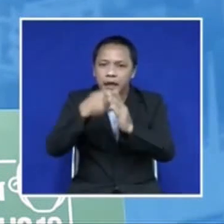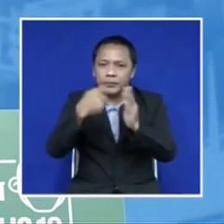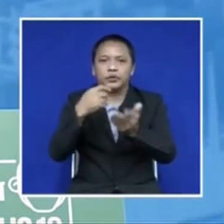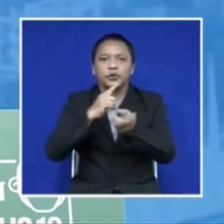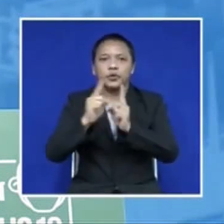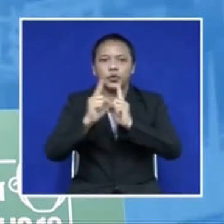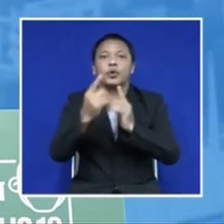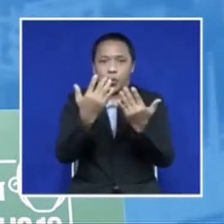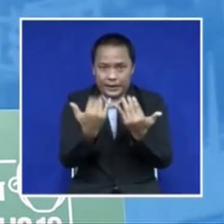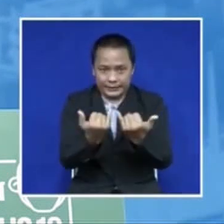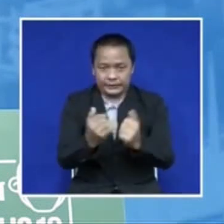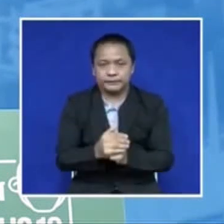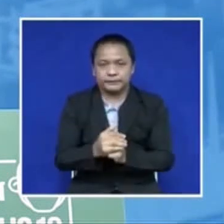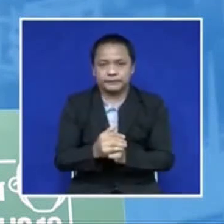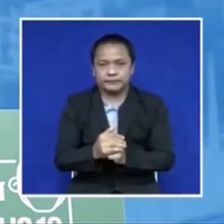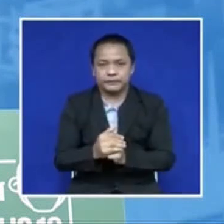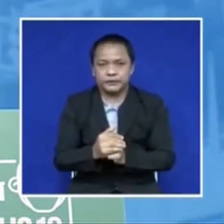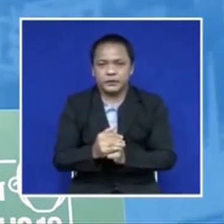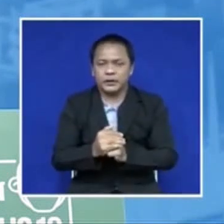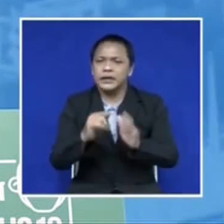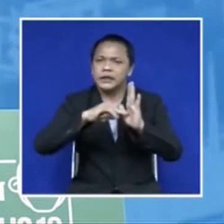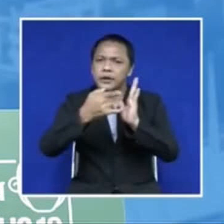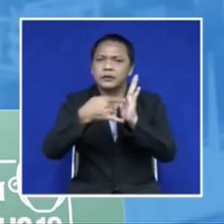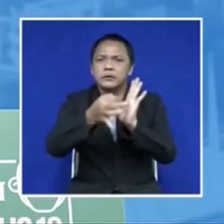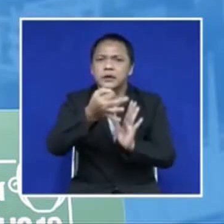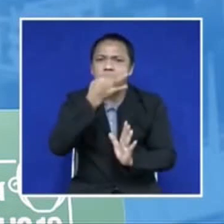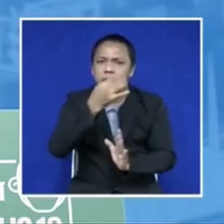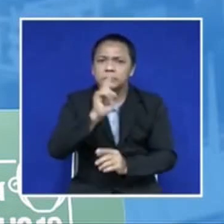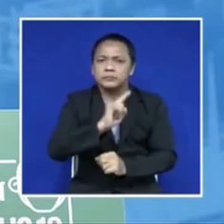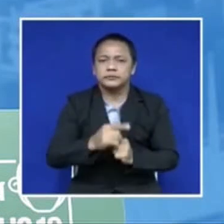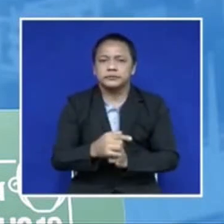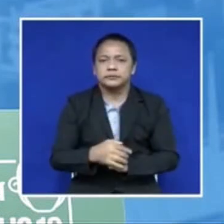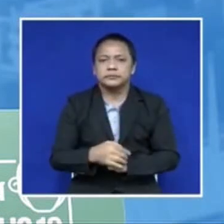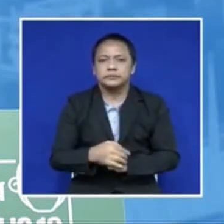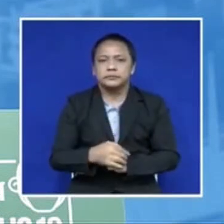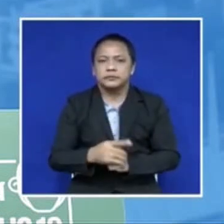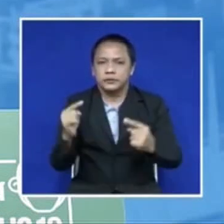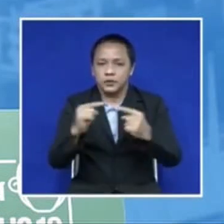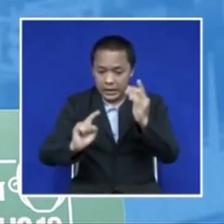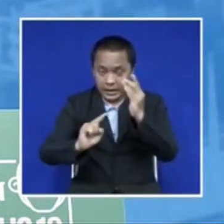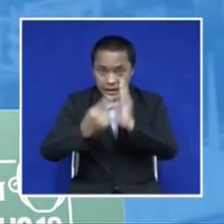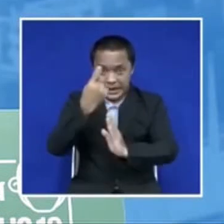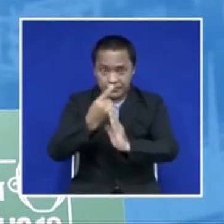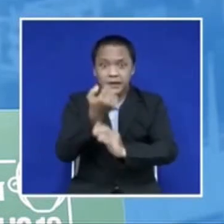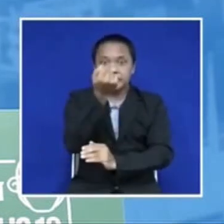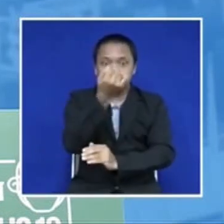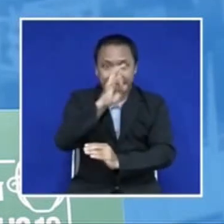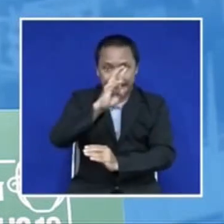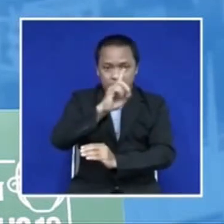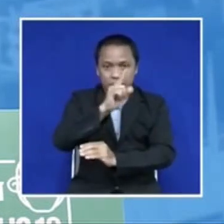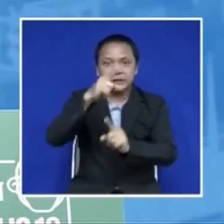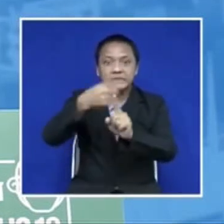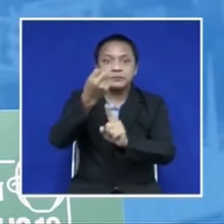แน่นอนดังนั้นครั้งนี้คือการระบาดในประเทศไทยอีกรอบที่เป็นวงกว้างทางกระทรวงได้รับทราบกลุ่มหลังที่มีเชื้อและก็